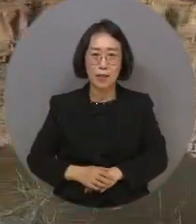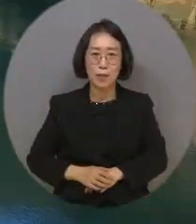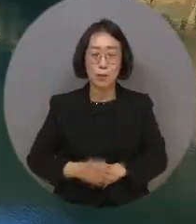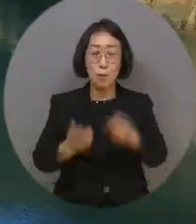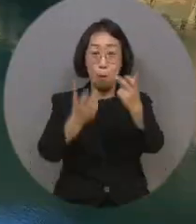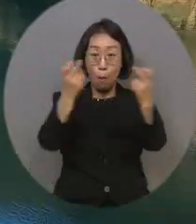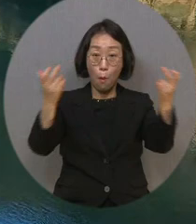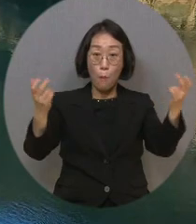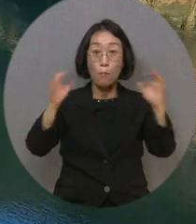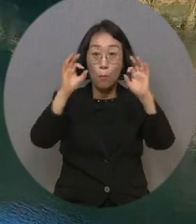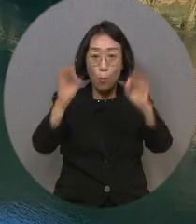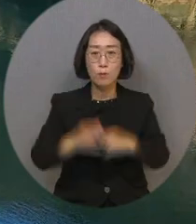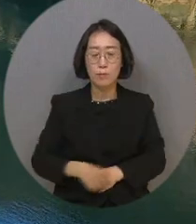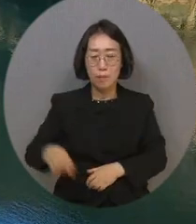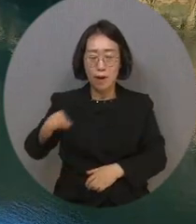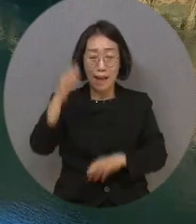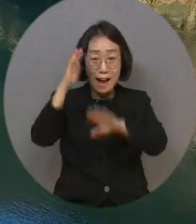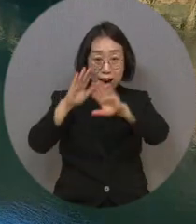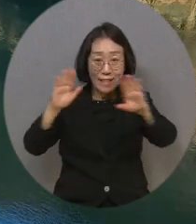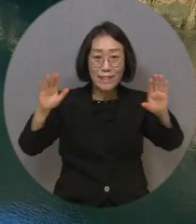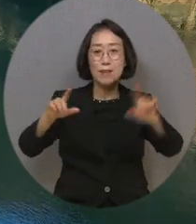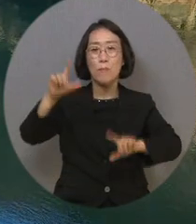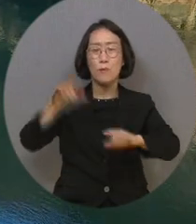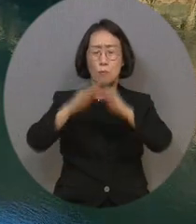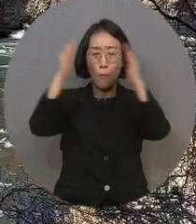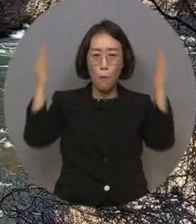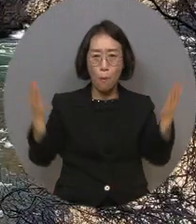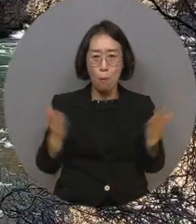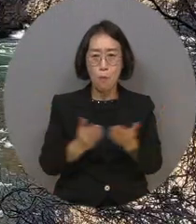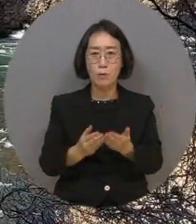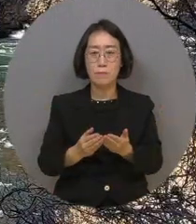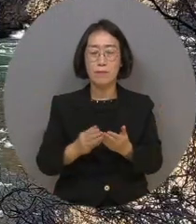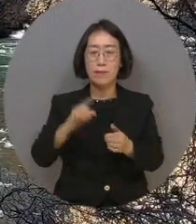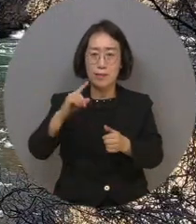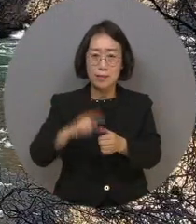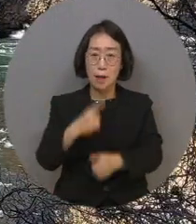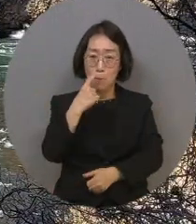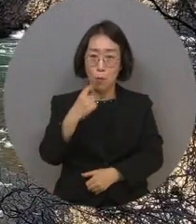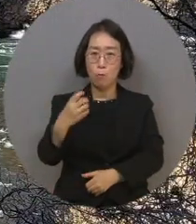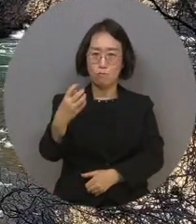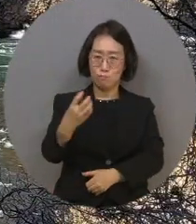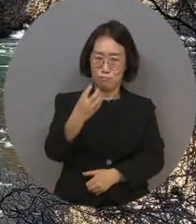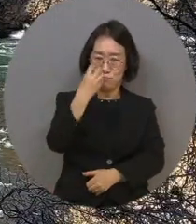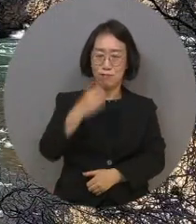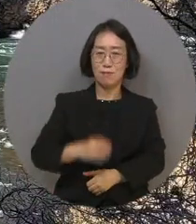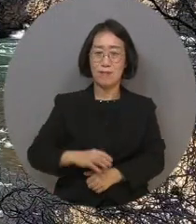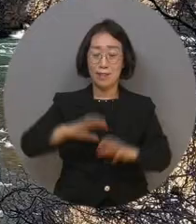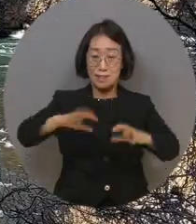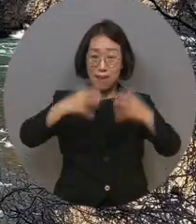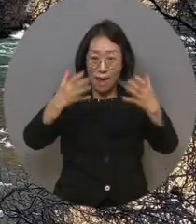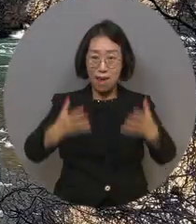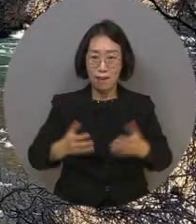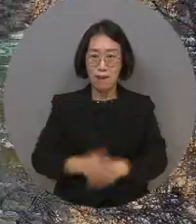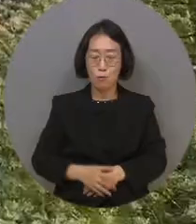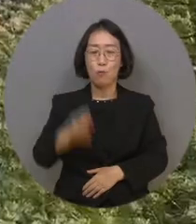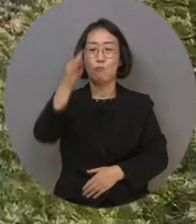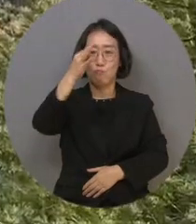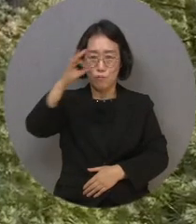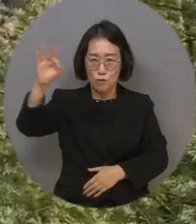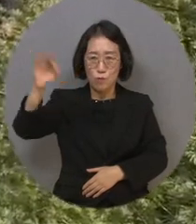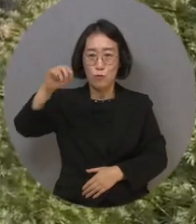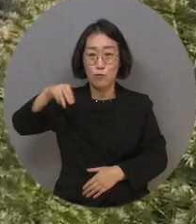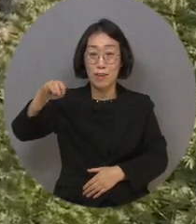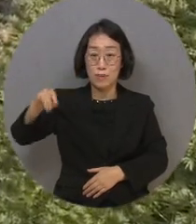주상절리, 물속에 담긴 하늘, 그 모두가 자연의 걸작입니다. 세계에서도 인정받은